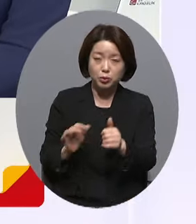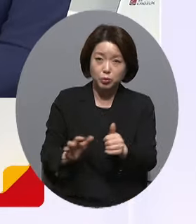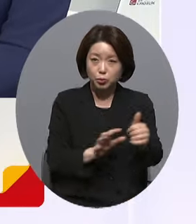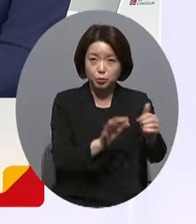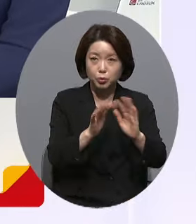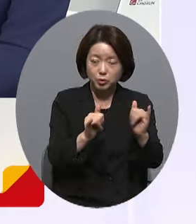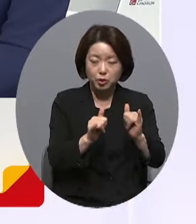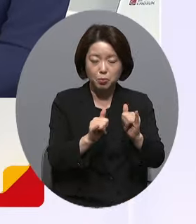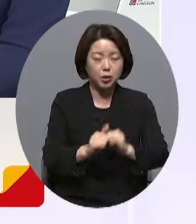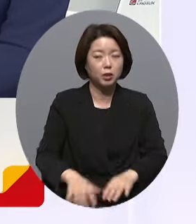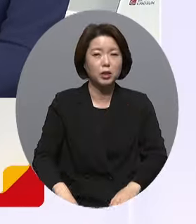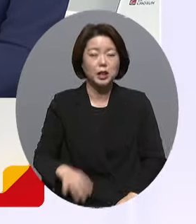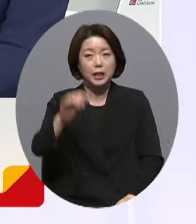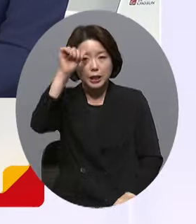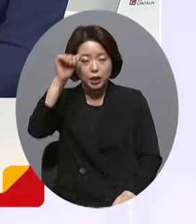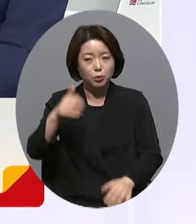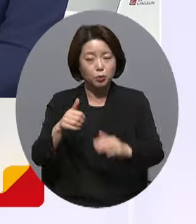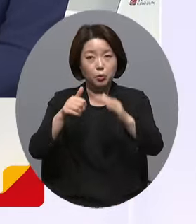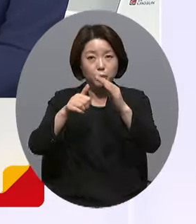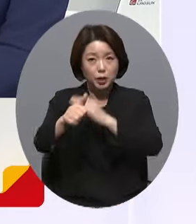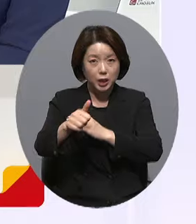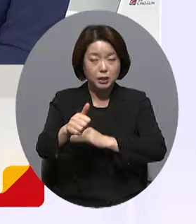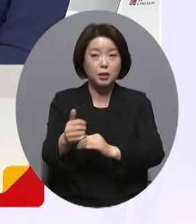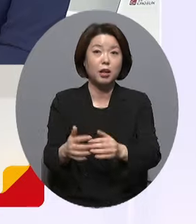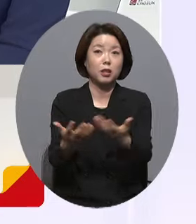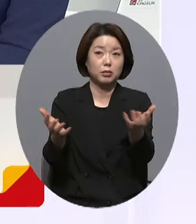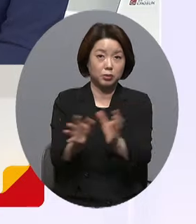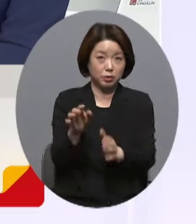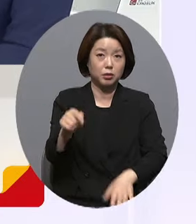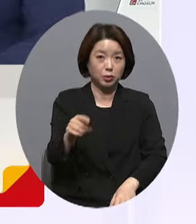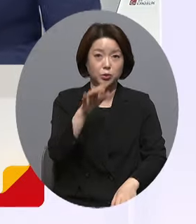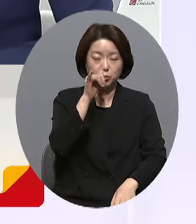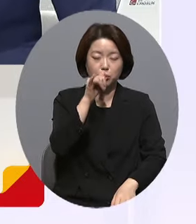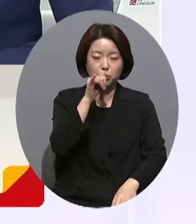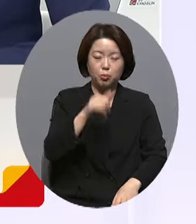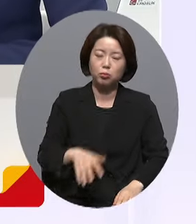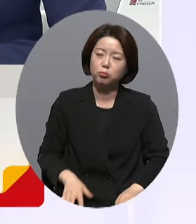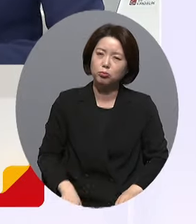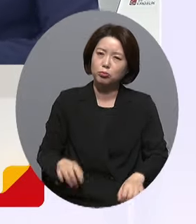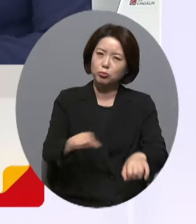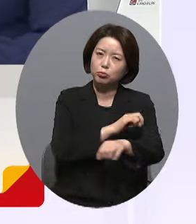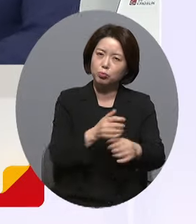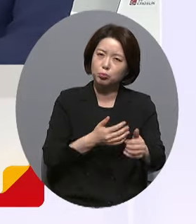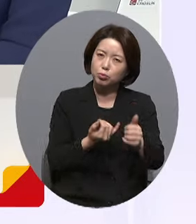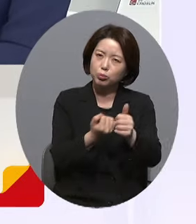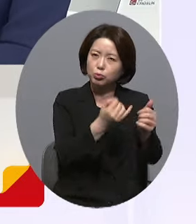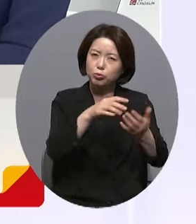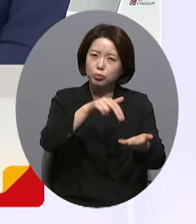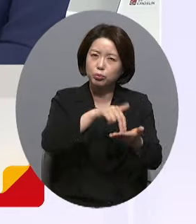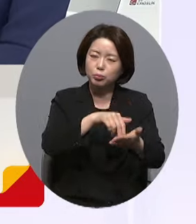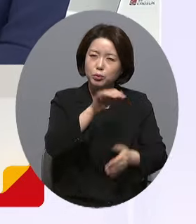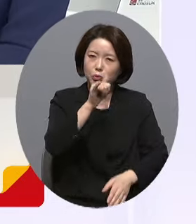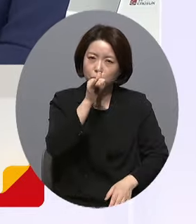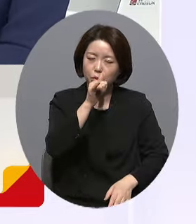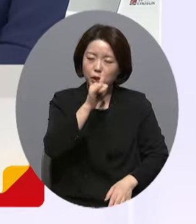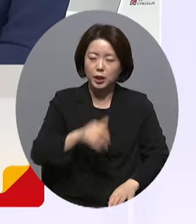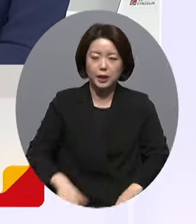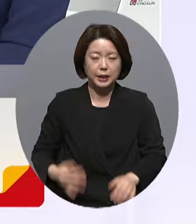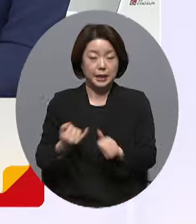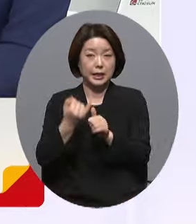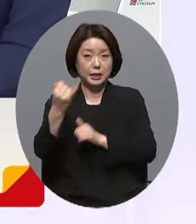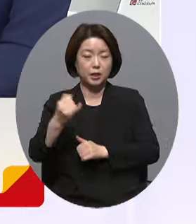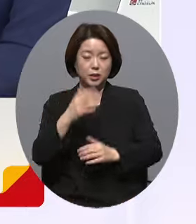인도대사 부부였고 김 여사는 특별수행원 자격이었는데 이에 대해서 문재인 정부 출신 관계자는 여사의 공식 직함이 없기